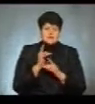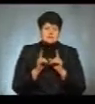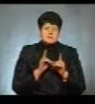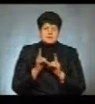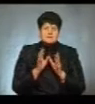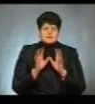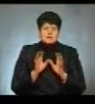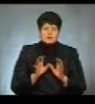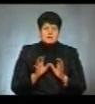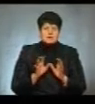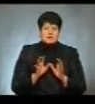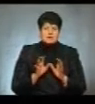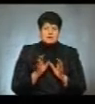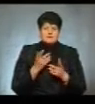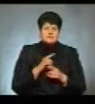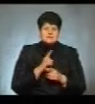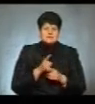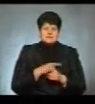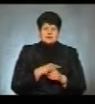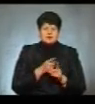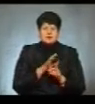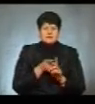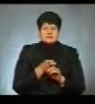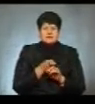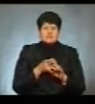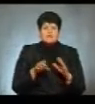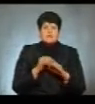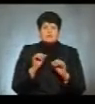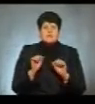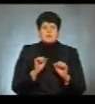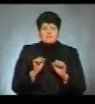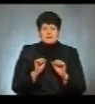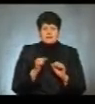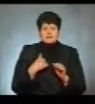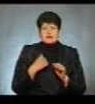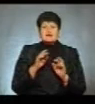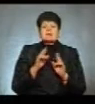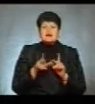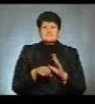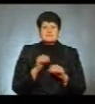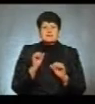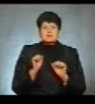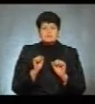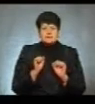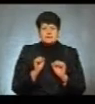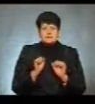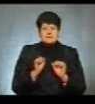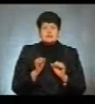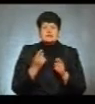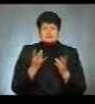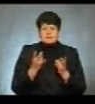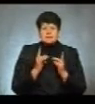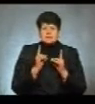але вони не, ну, так сильно не будуть стосуватися вибору управителя. Як вибрати управителя, як ми говорили? Виключно через загальні